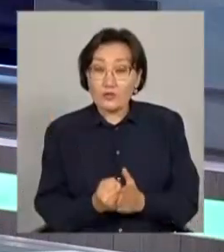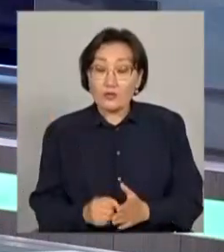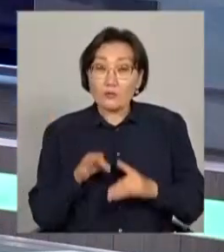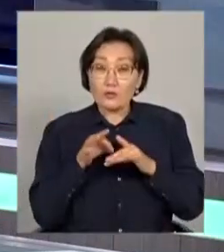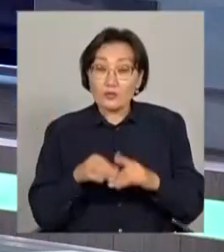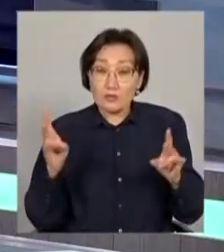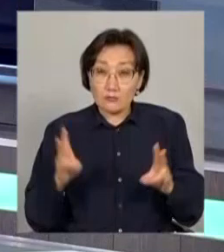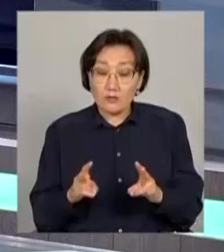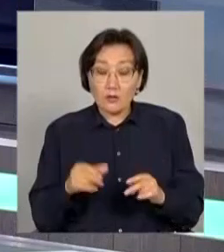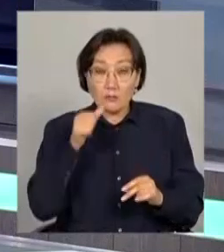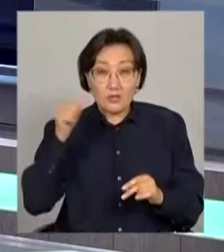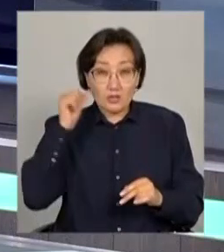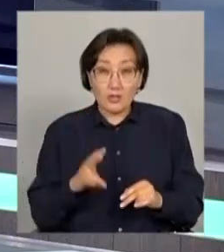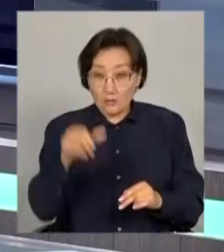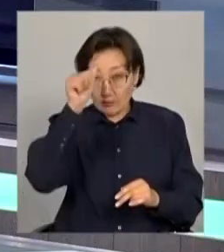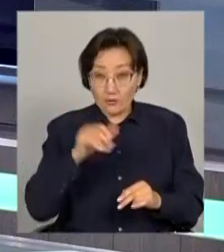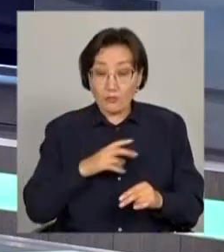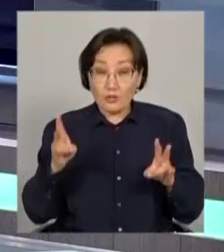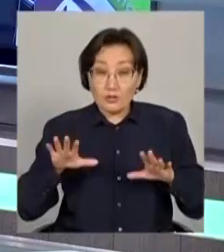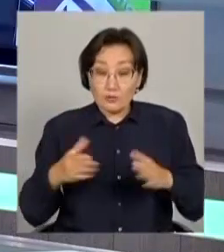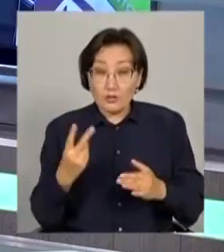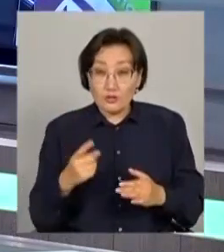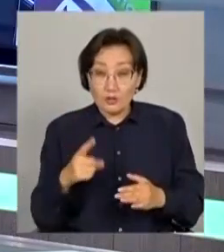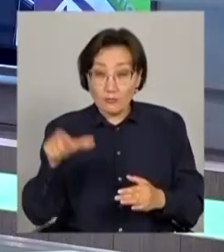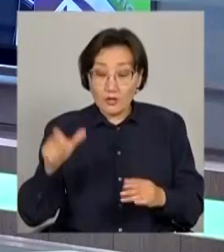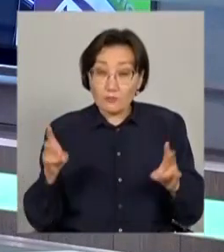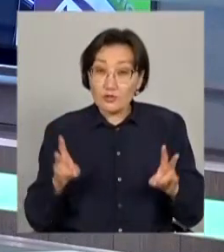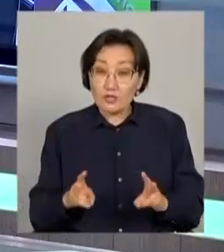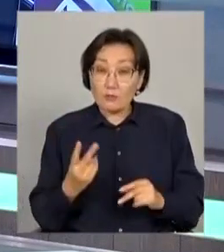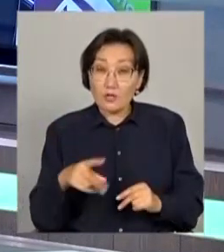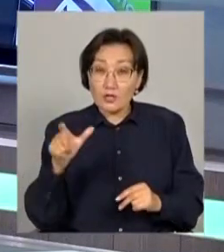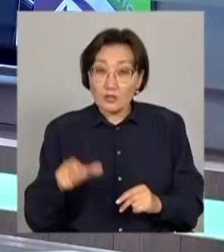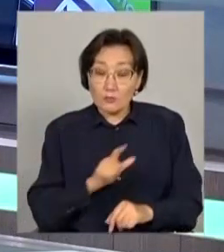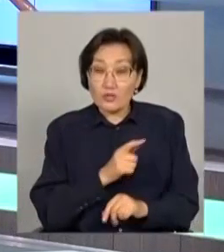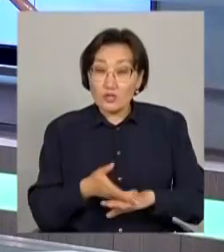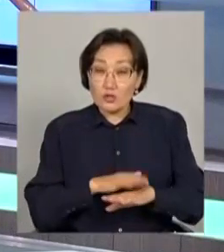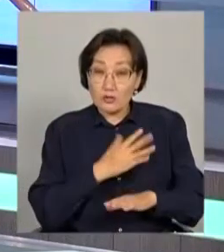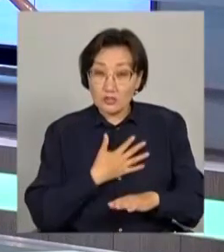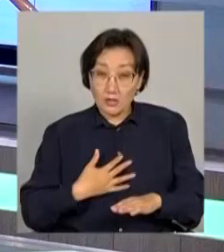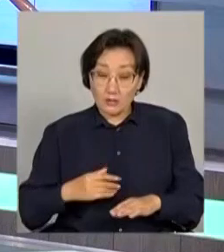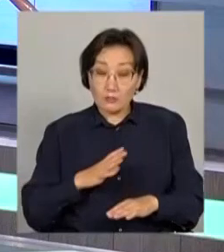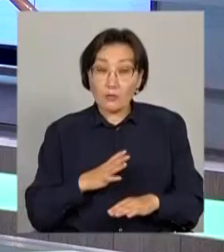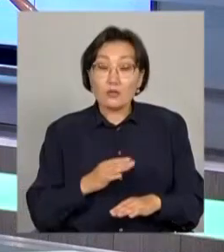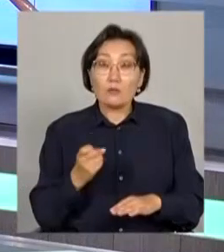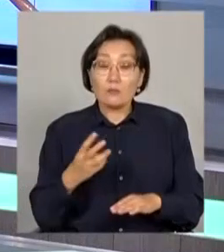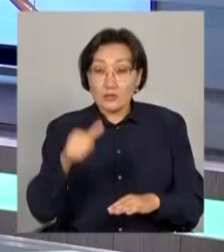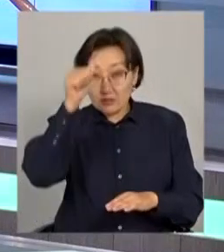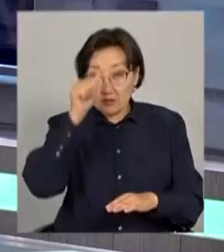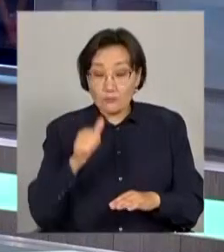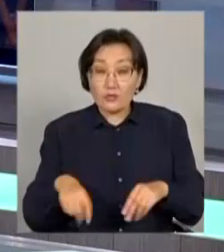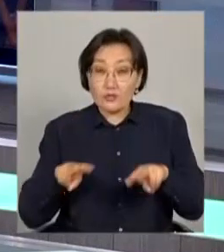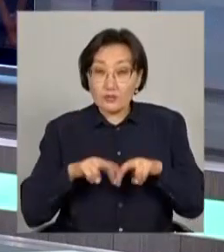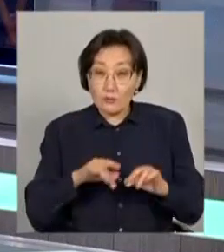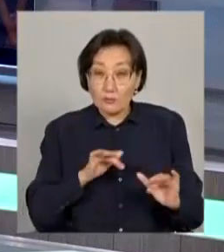апат былтыр қарашада болған еді. Оқыс оқиғадан 21 адам зардап шегіп, 2 адам ауыр жарақат алған болатын. Бірнеше ай бойы қаралған